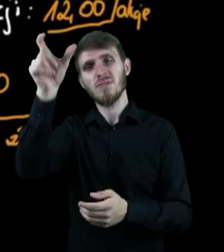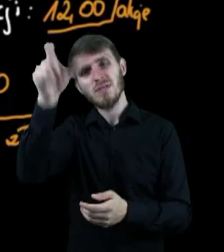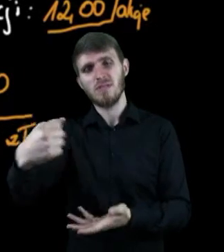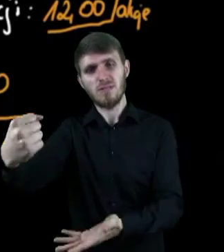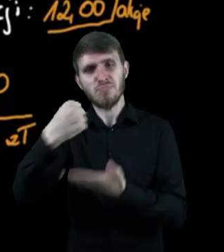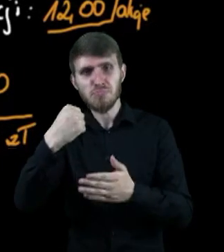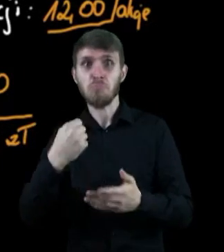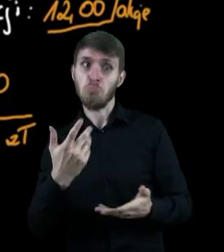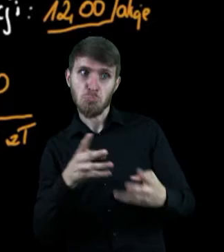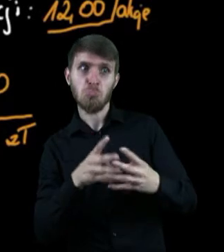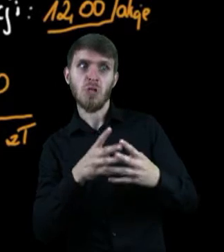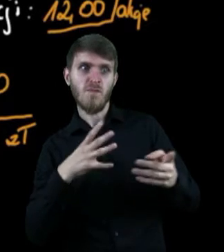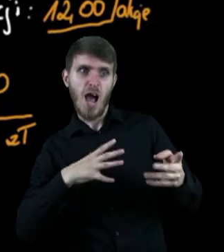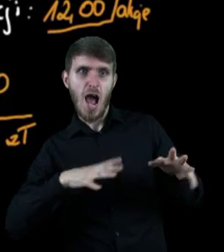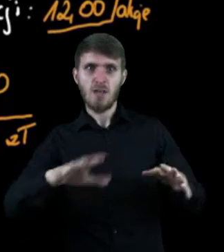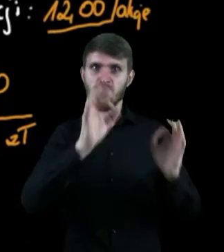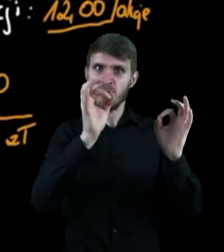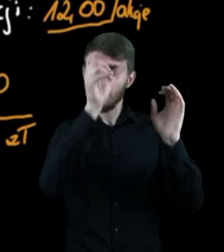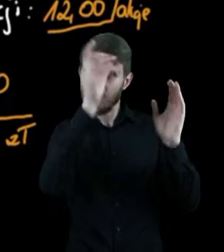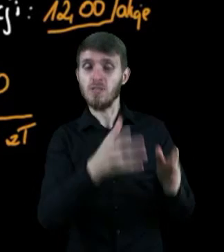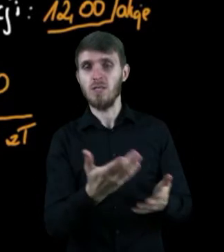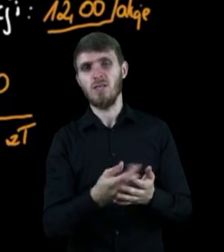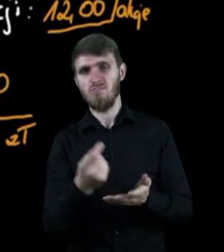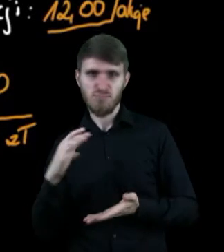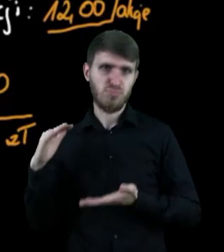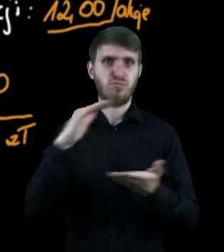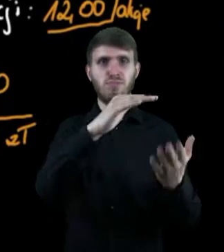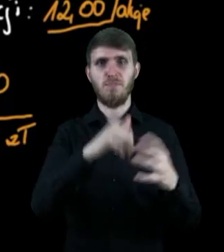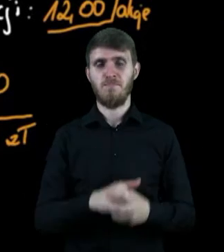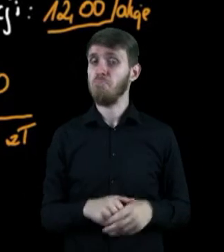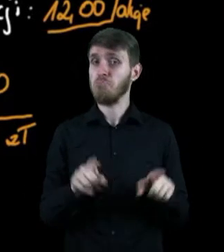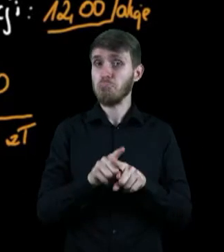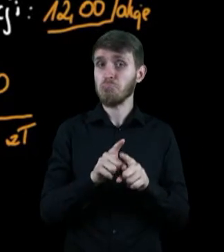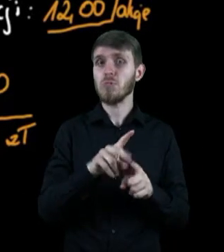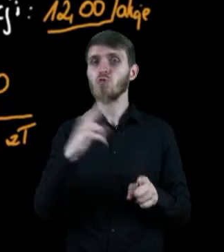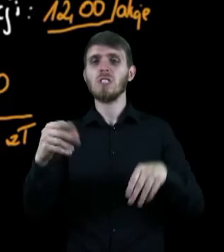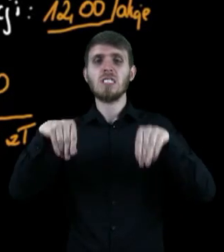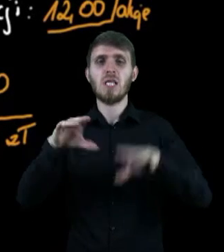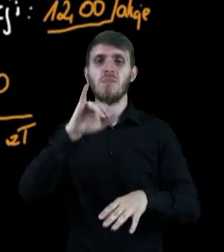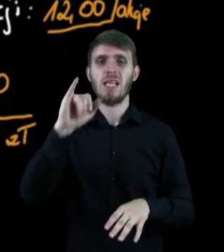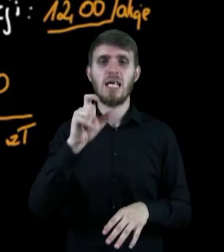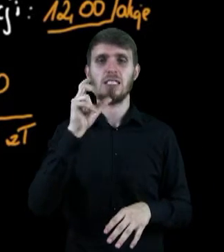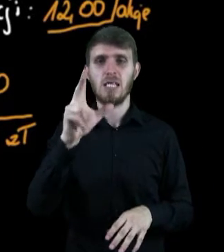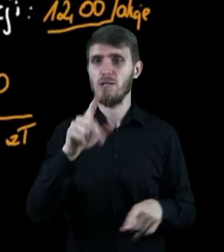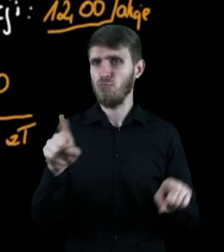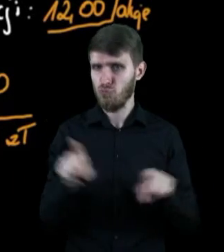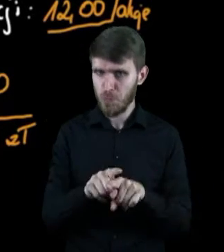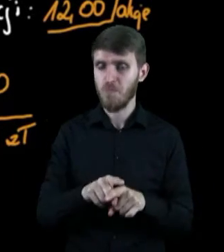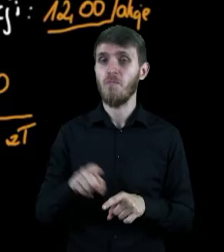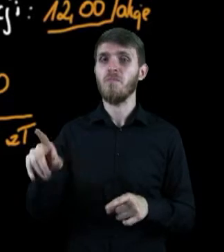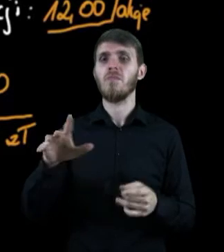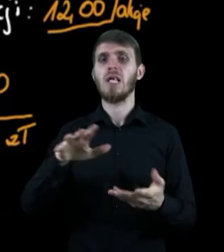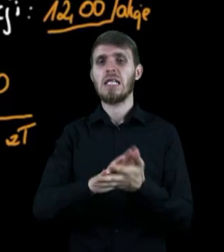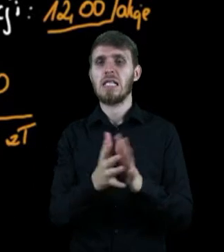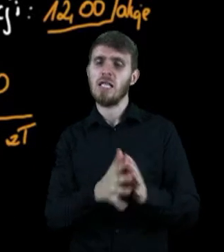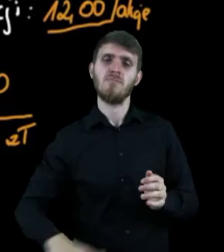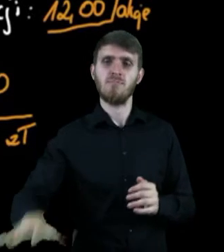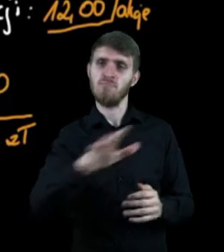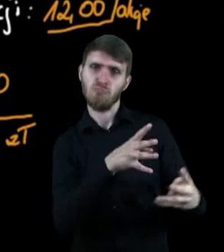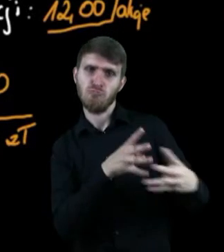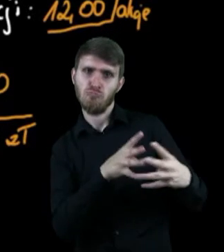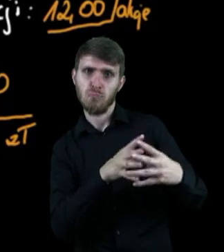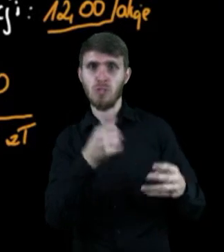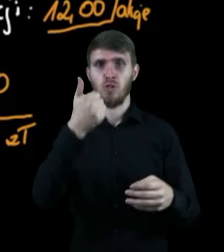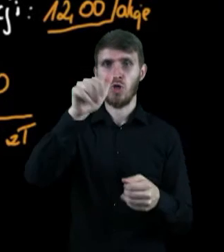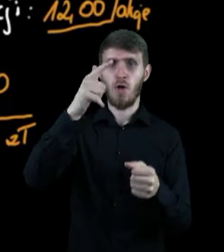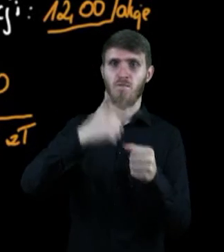więcej niż wynikałoby to z wartości księgowych. To samo dotyczy przedsiębiorstwa Jacka. Wartość